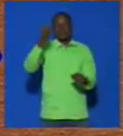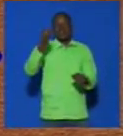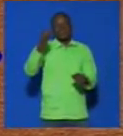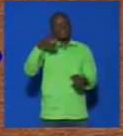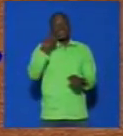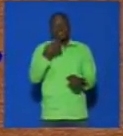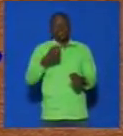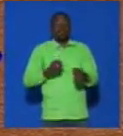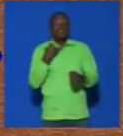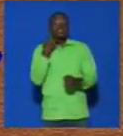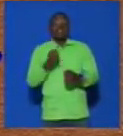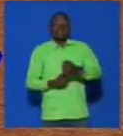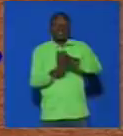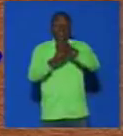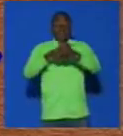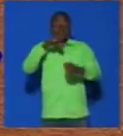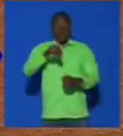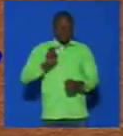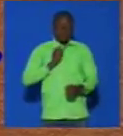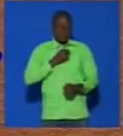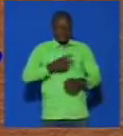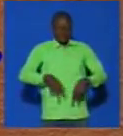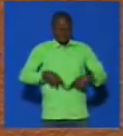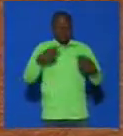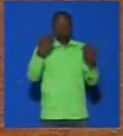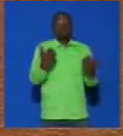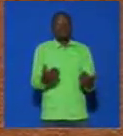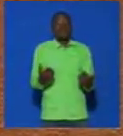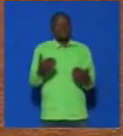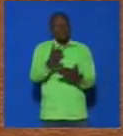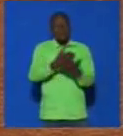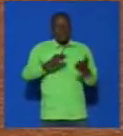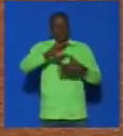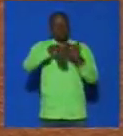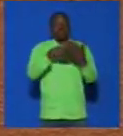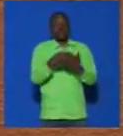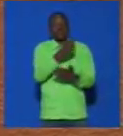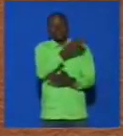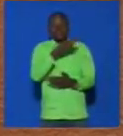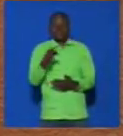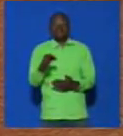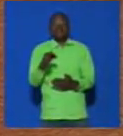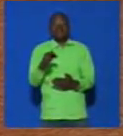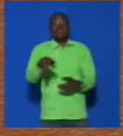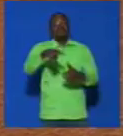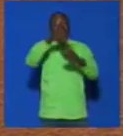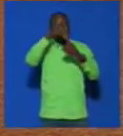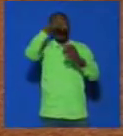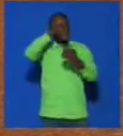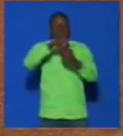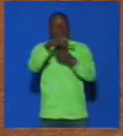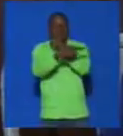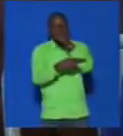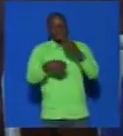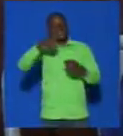sur l'insécurité que nous vivons actuellement un peu partout au burkina et particulièrement dans la région du